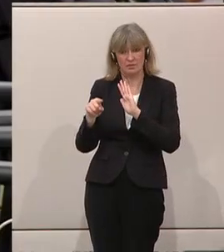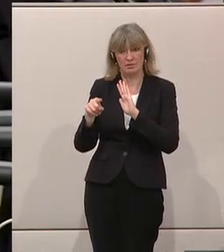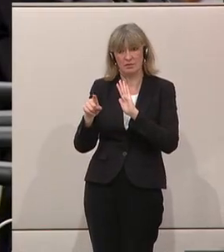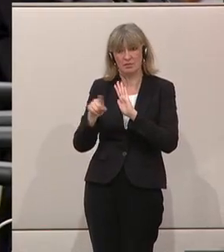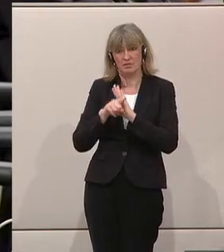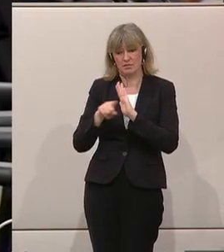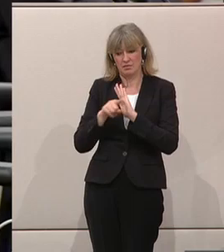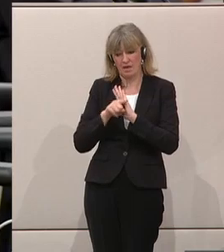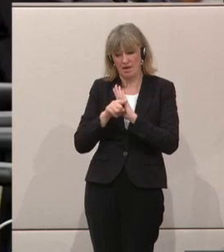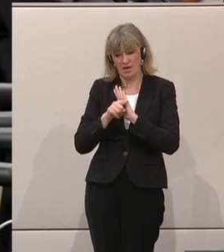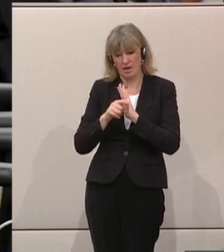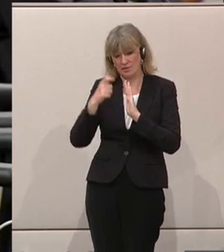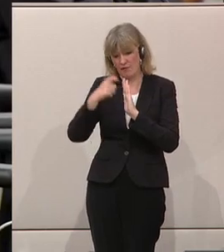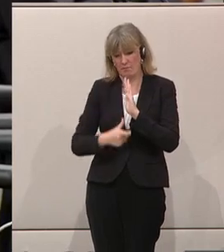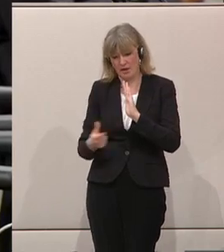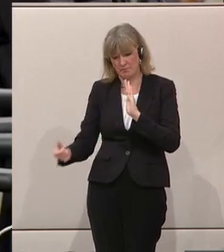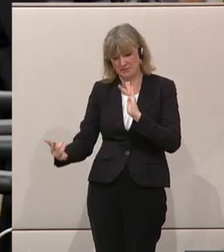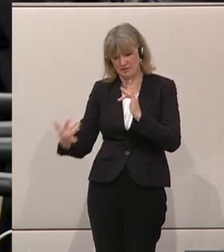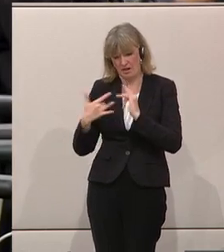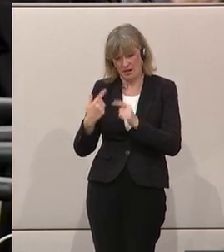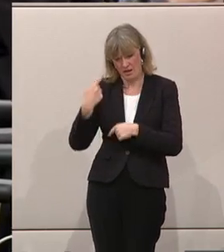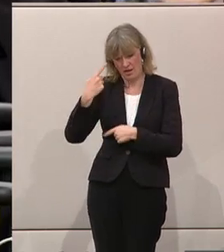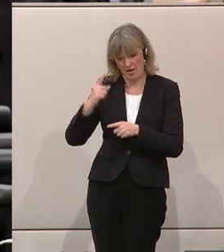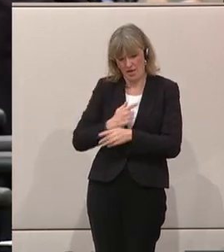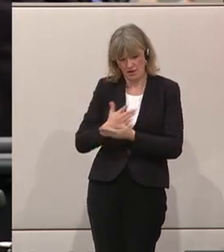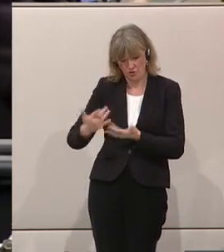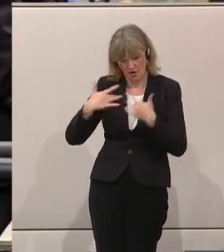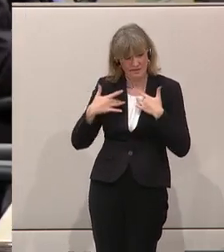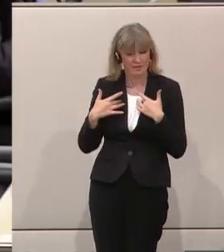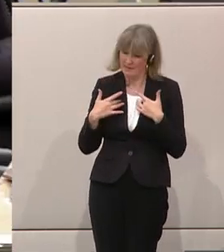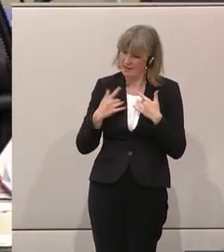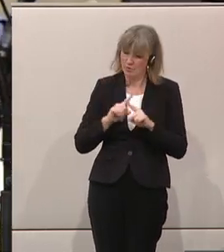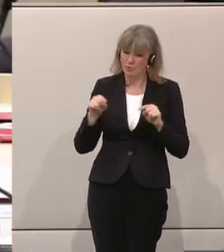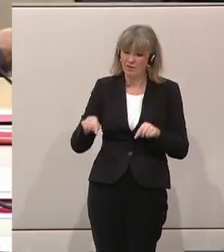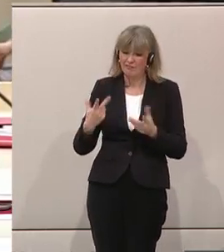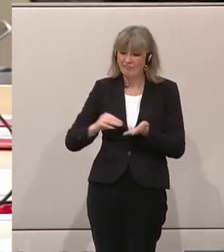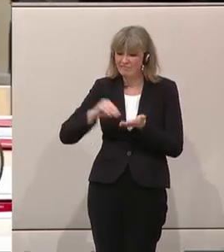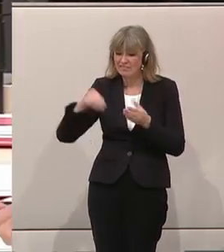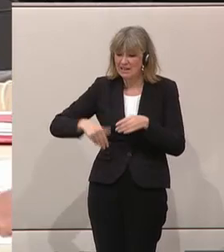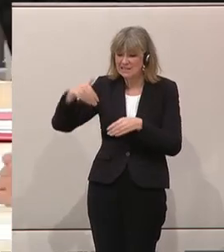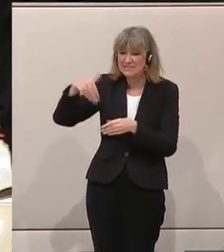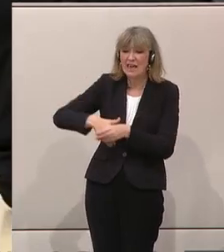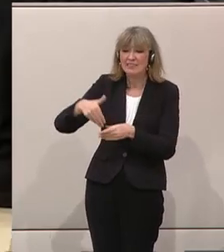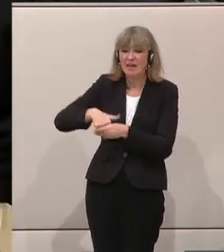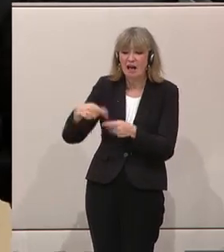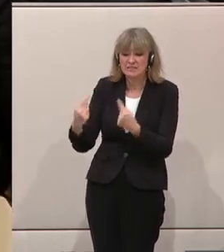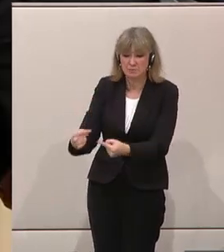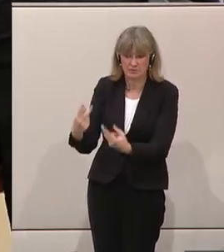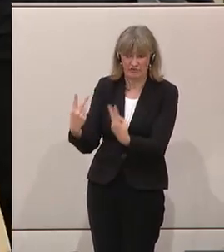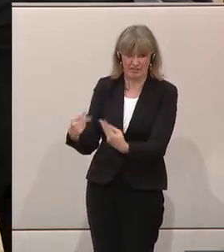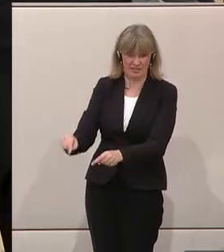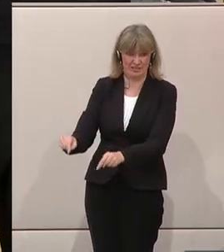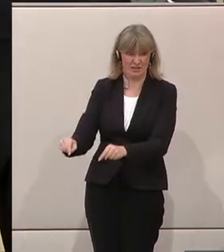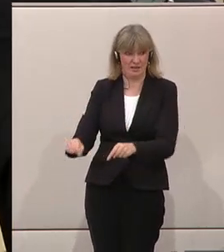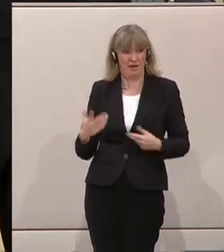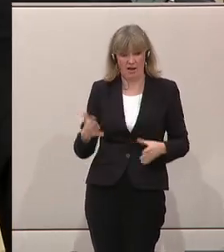negativ formuliert Beipackzettel bestimmt und entscheidet, sondern ganz dezidiert die Vertragsinhalte selbst. Ja,